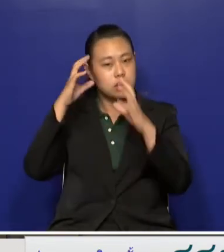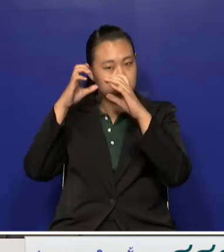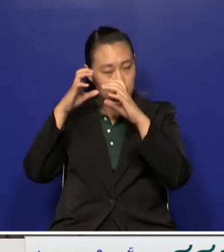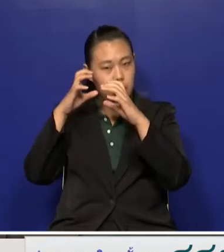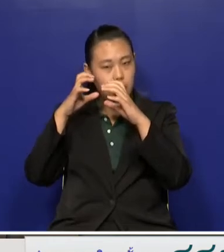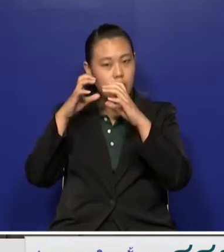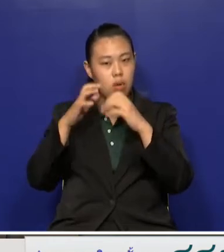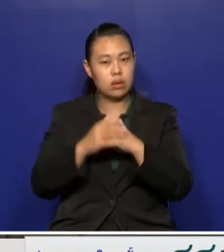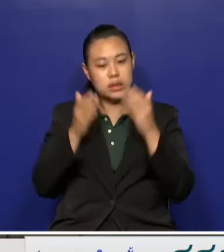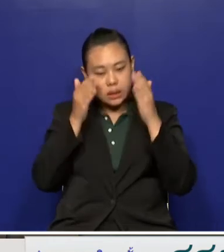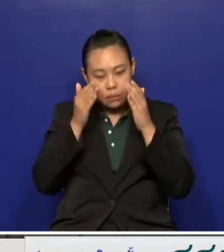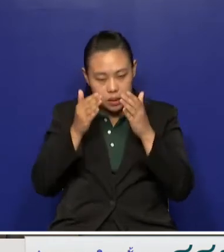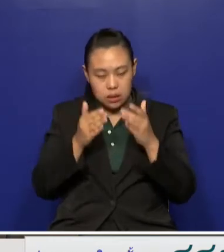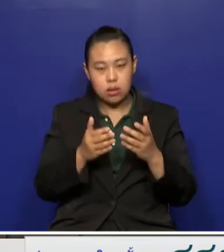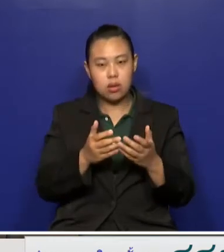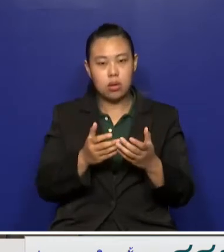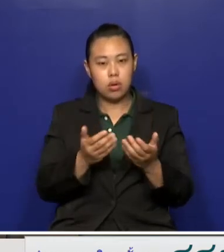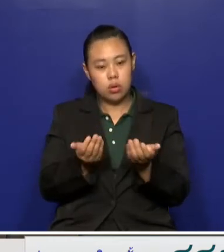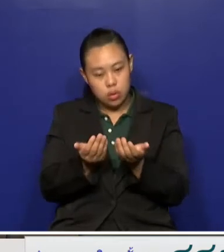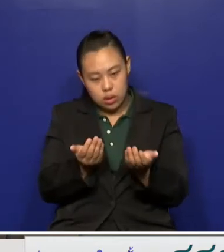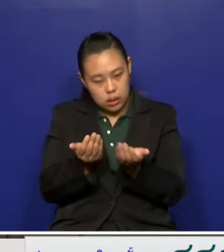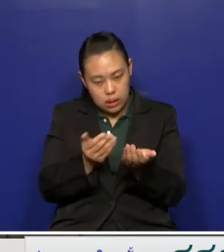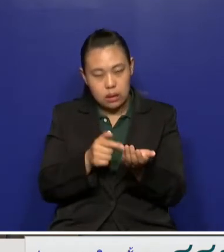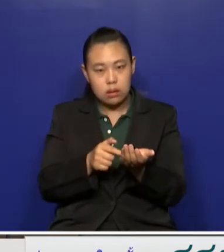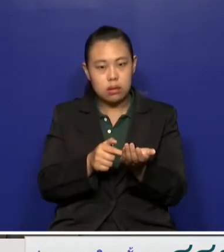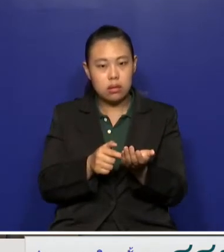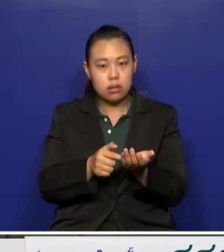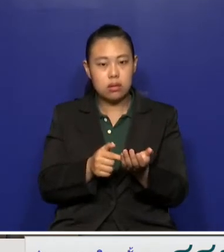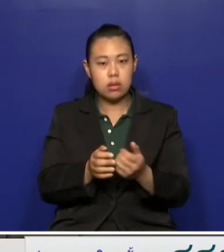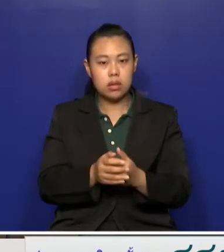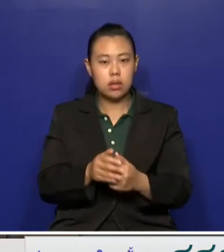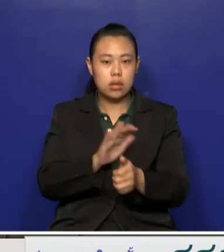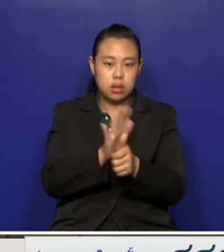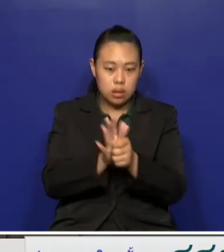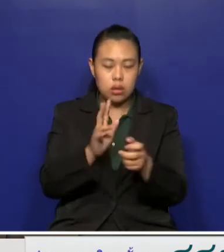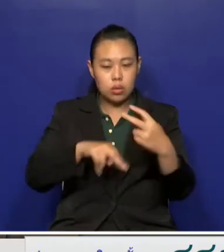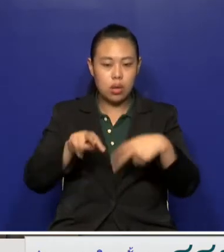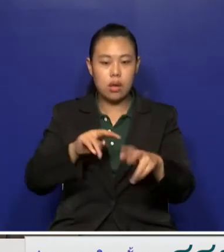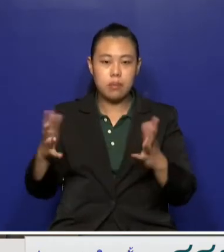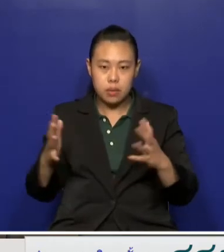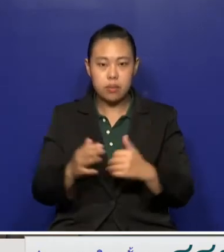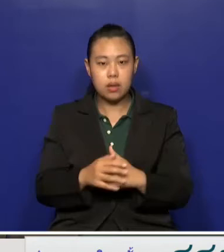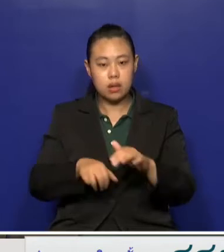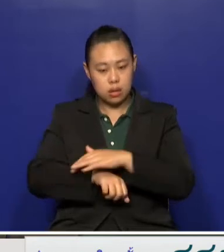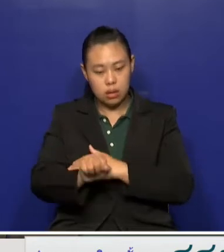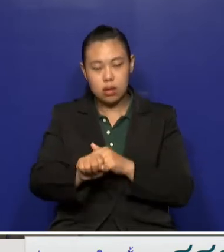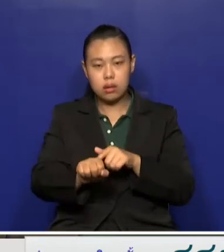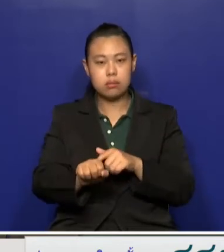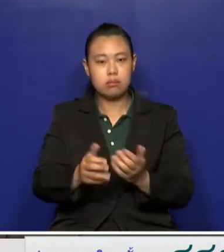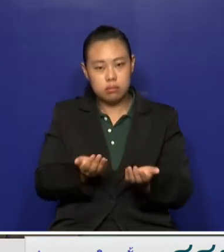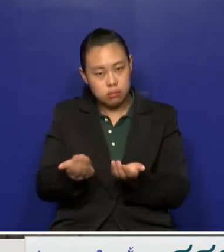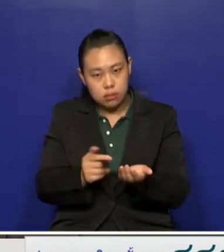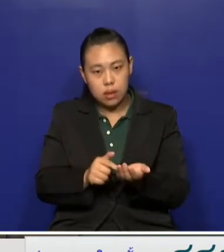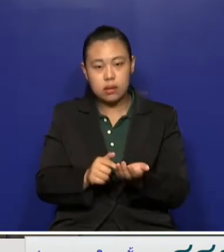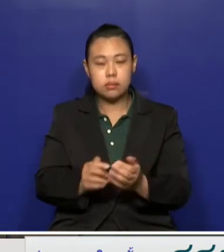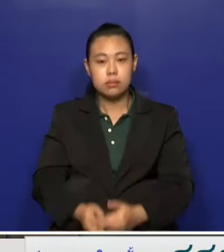มาธิเด็กอย่างร้ายแรงครับเพราะเด็กไม่ได้รับการดูแลไม่ได้รับการเอาใจใส่ตั้งแต่แรกเกิด